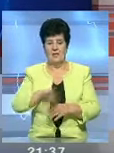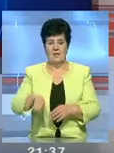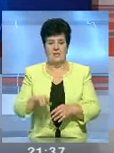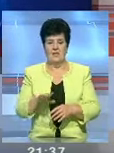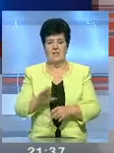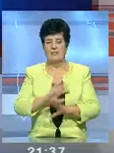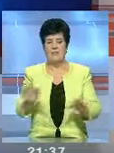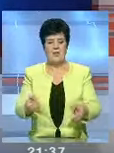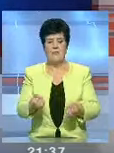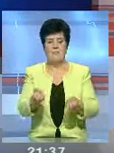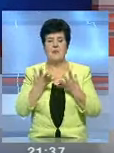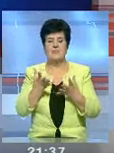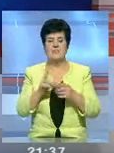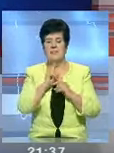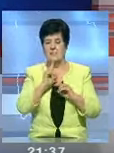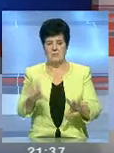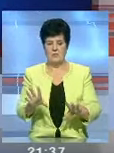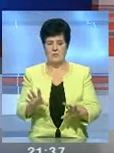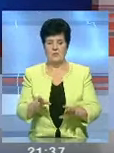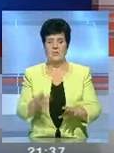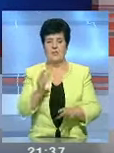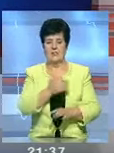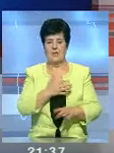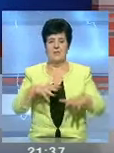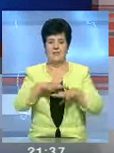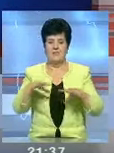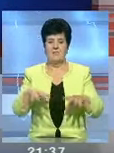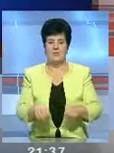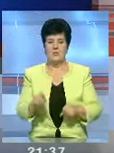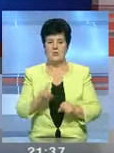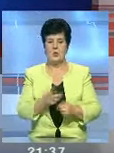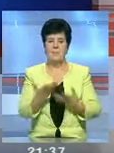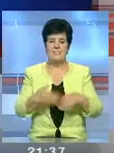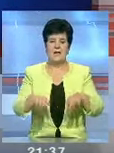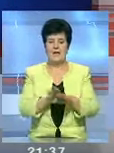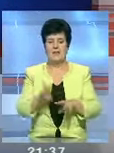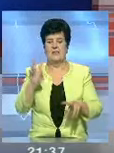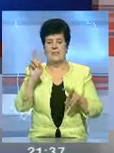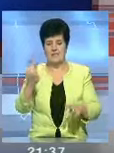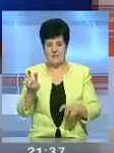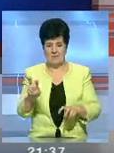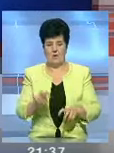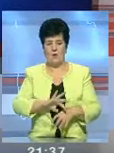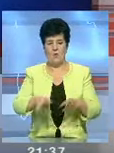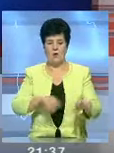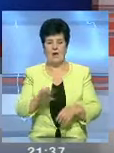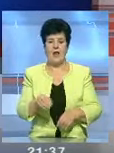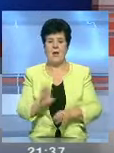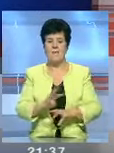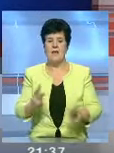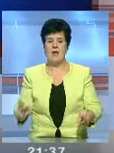просвета не будет, потому что они хотят прийти к власти, чтобы закрыть тему с украденным миллиардом. Ведь они уже, посмотрите, только